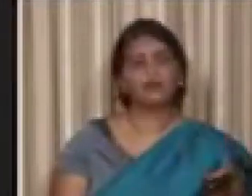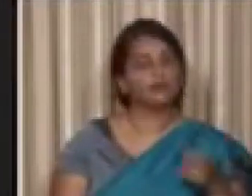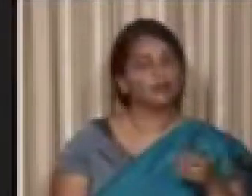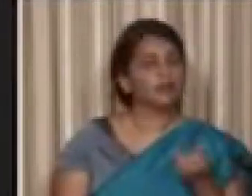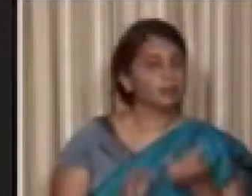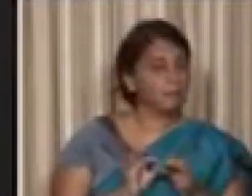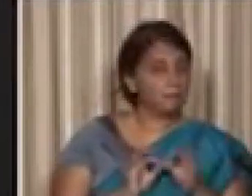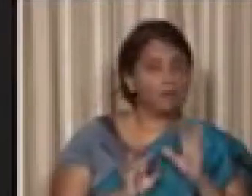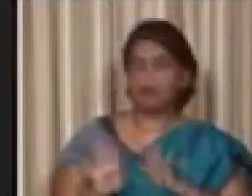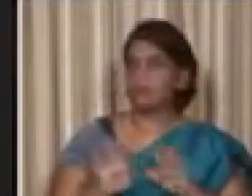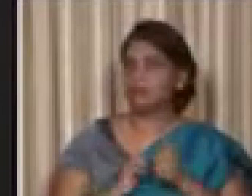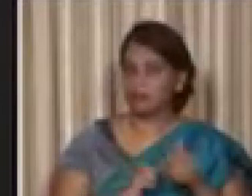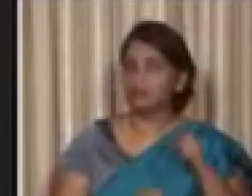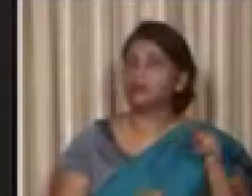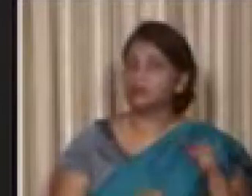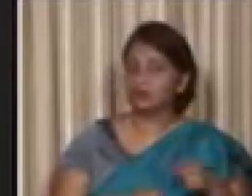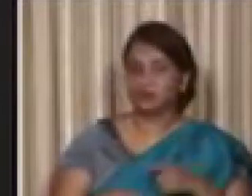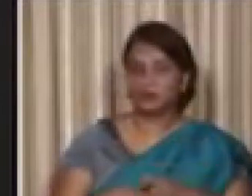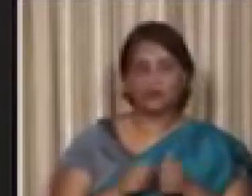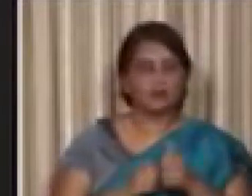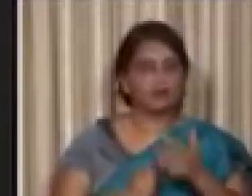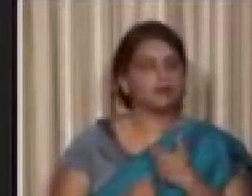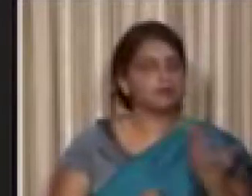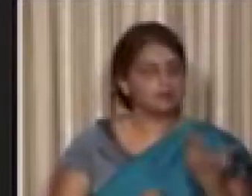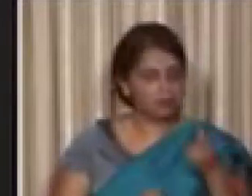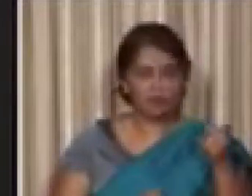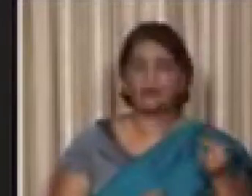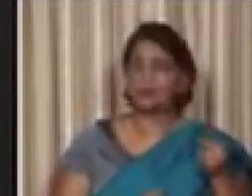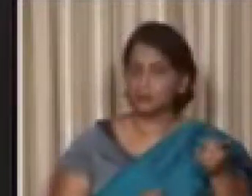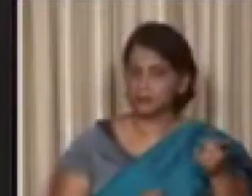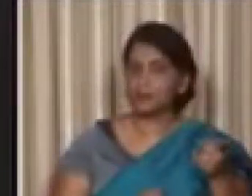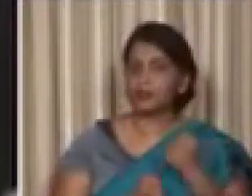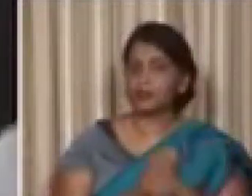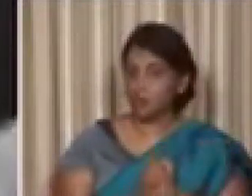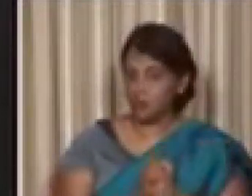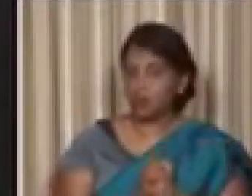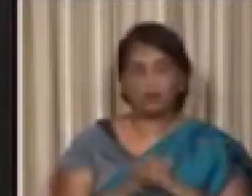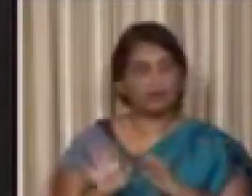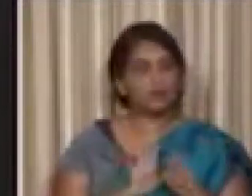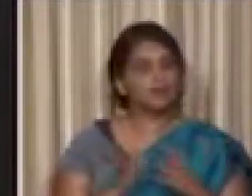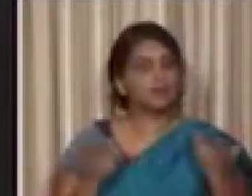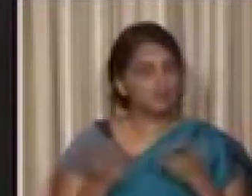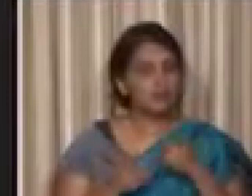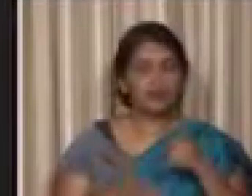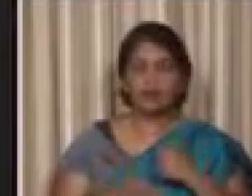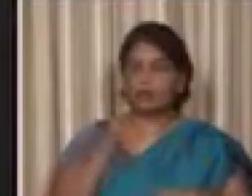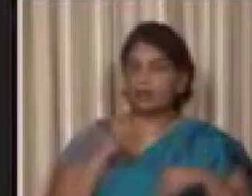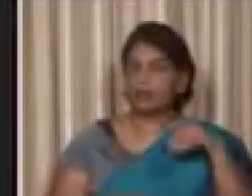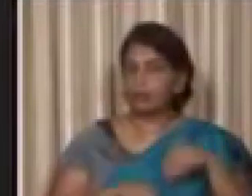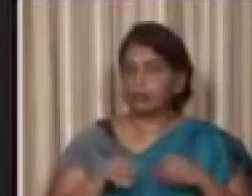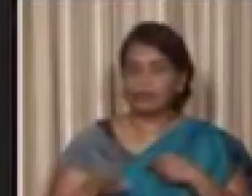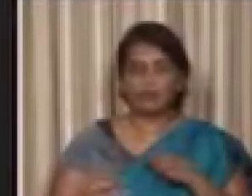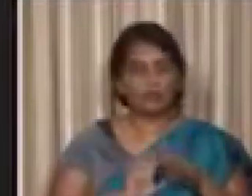බිලියන් වලින් ඒක හැසිරෙව්වා. මේ වතාවේ කරගන්න බැරි වෙනකොට ඒ පොලිසිය හසුරව ගන්න බැරි වෙනකොට දේශපාලඥයෝ